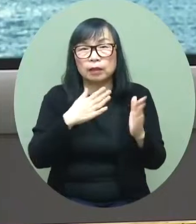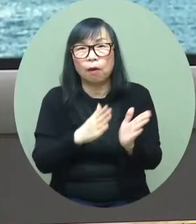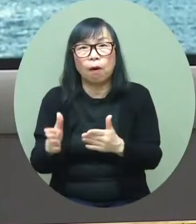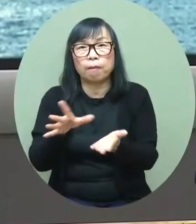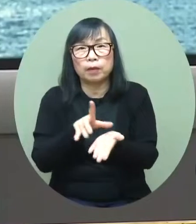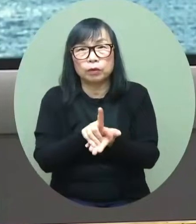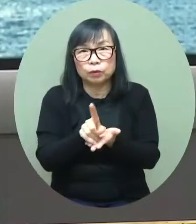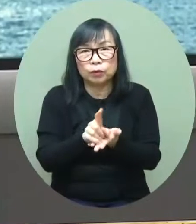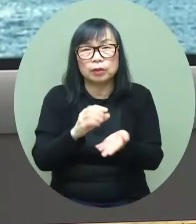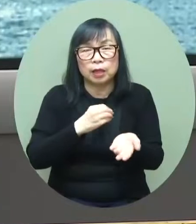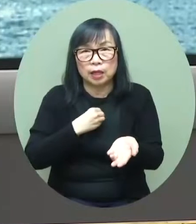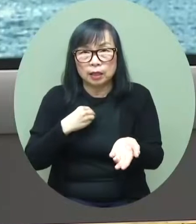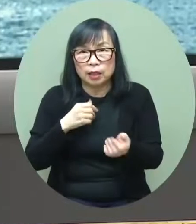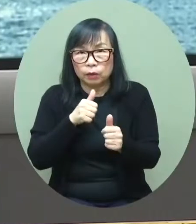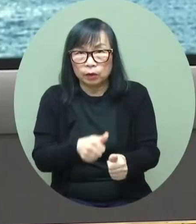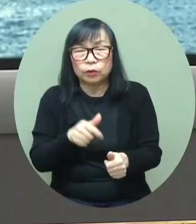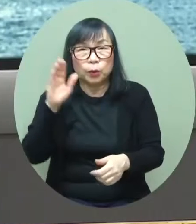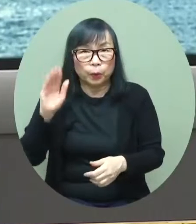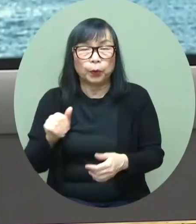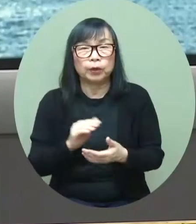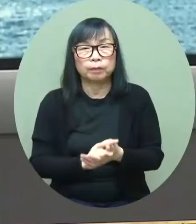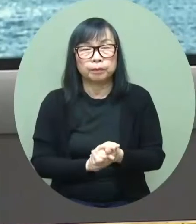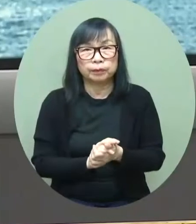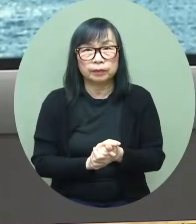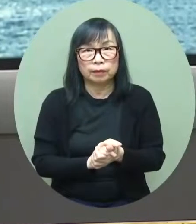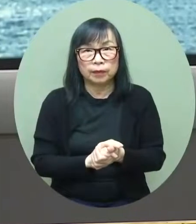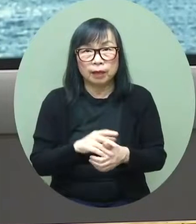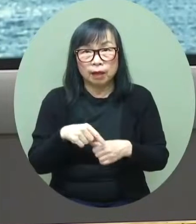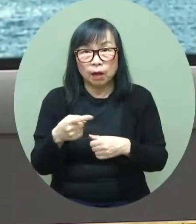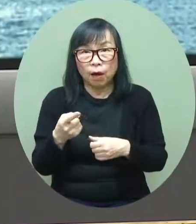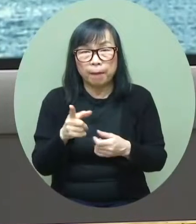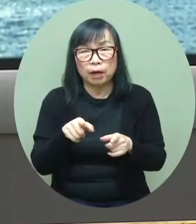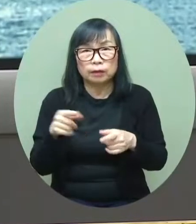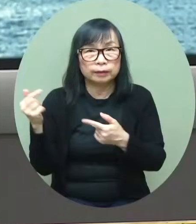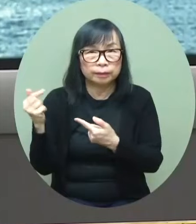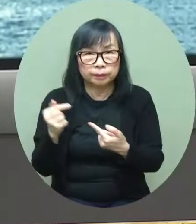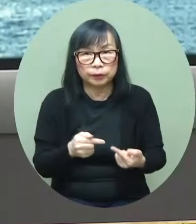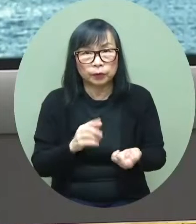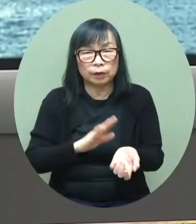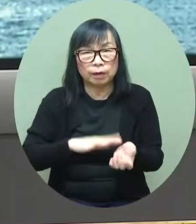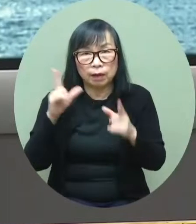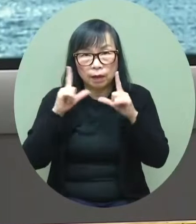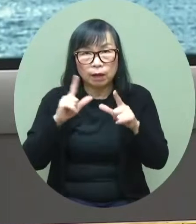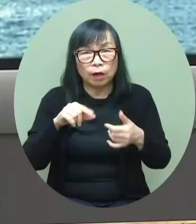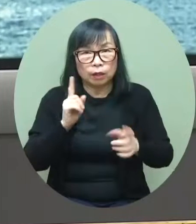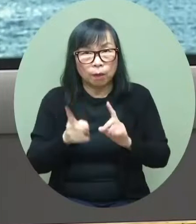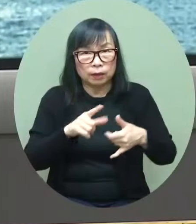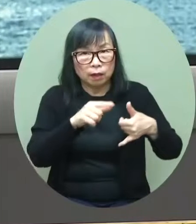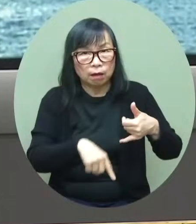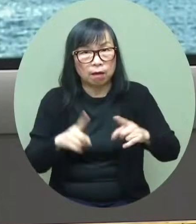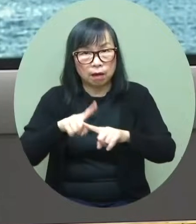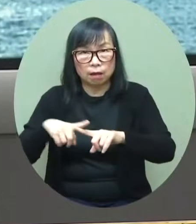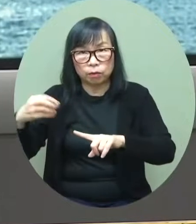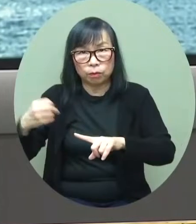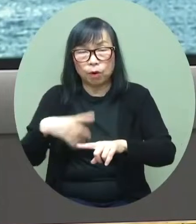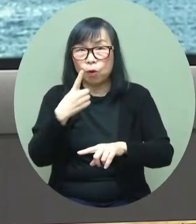職醫療嘅跟進嘅。另外，如果佢一啲比較持續嘅症狀咧，又或者佢本身佢嘅 X 光或者